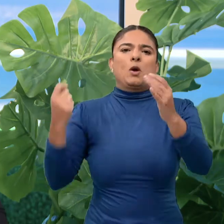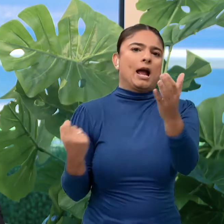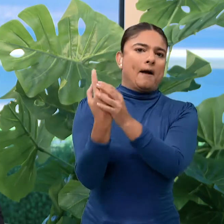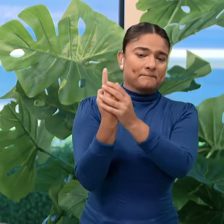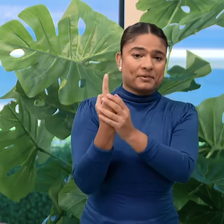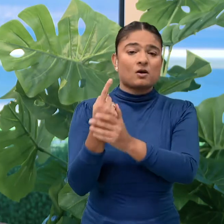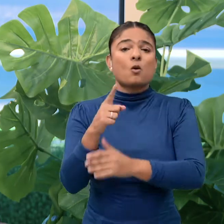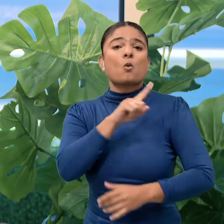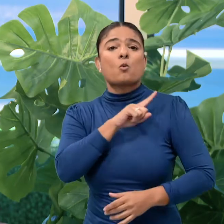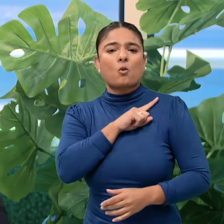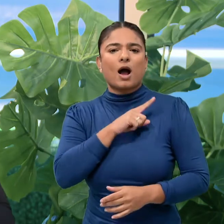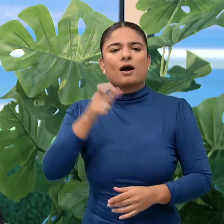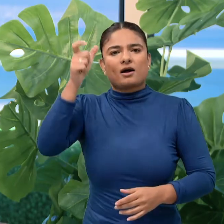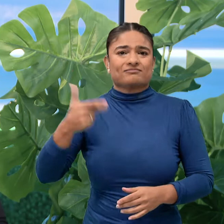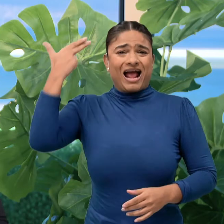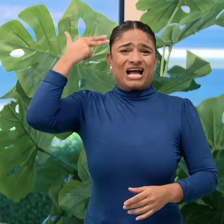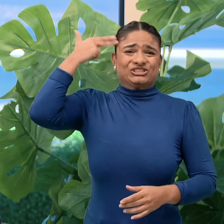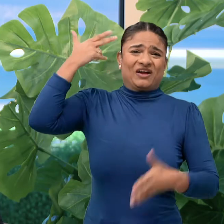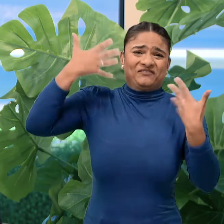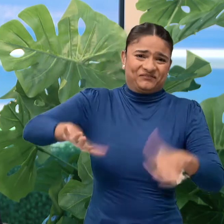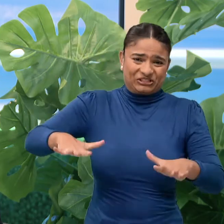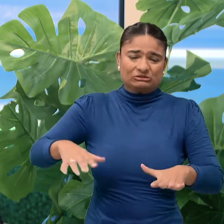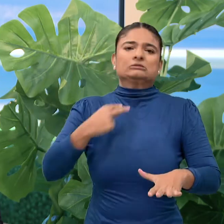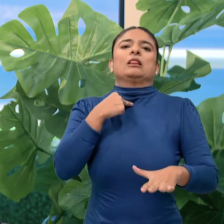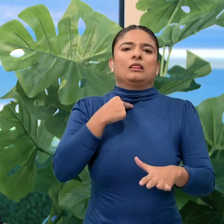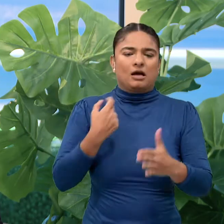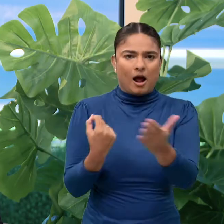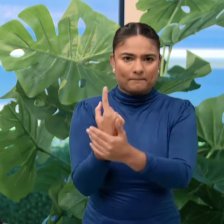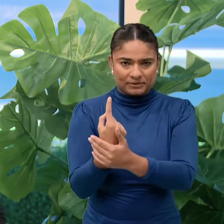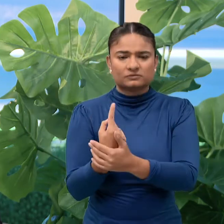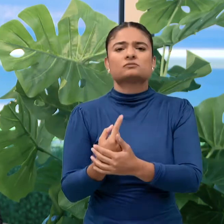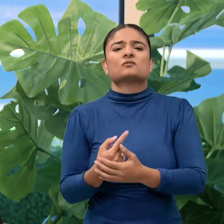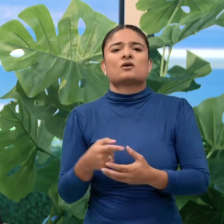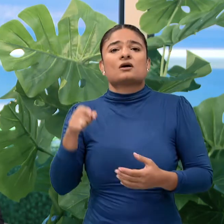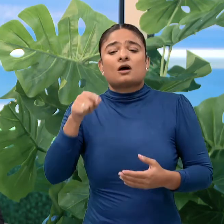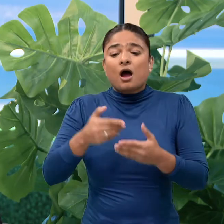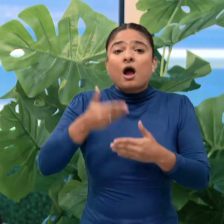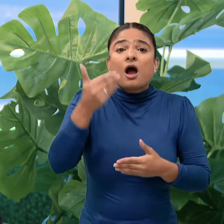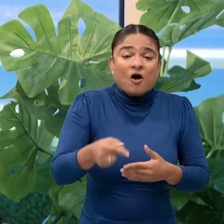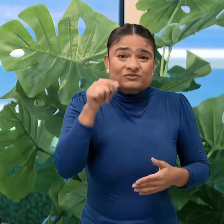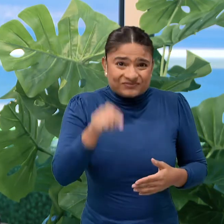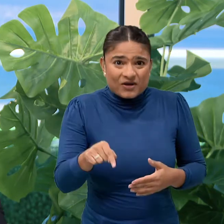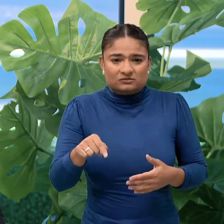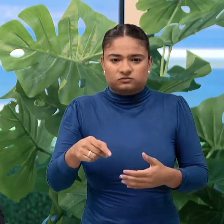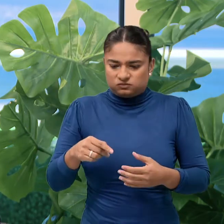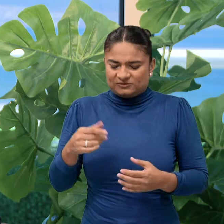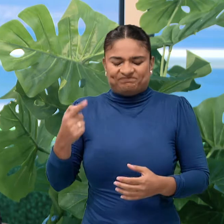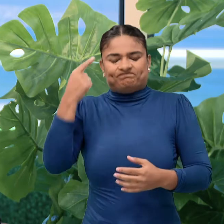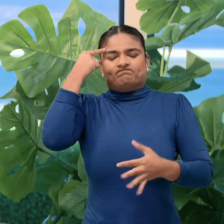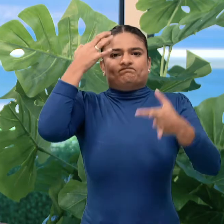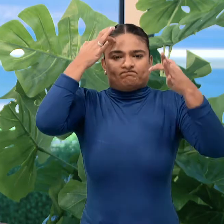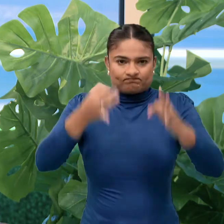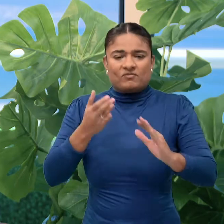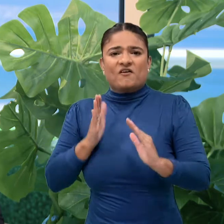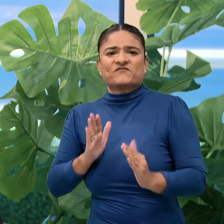in 'n motorkappen wat haar verlam gelaat het. 8 maande na die voorval moes sy die wêreld tegemoet gaan as